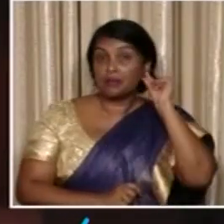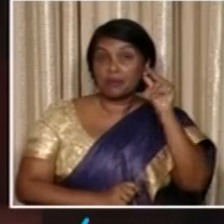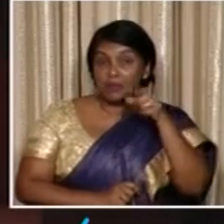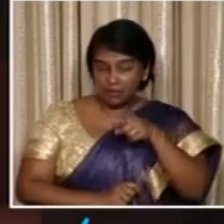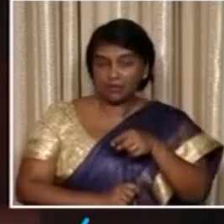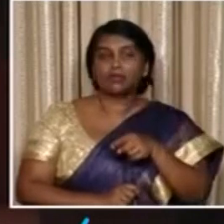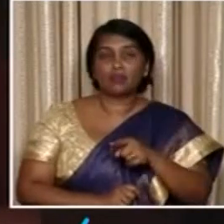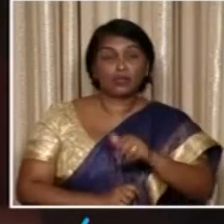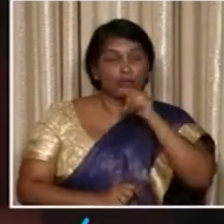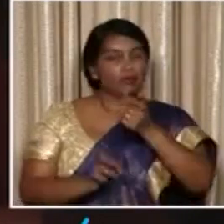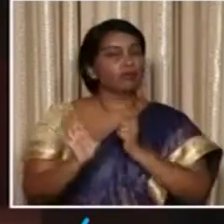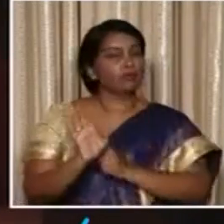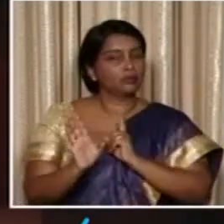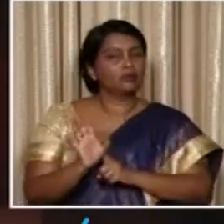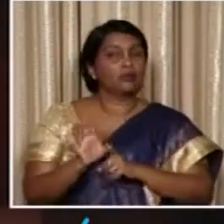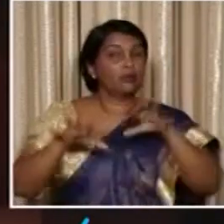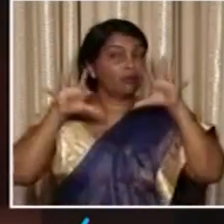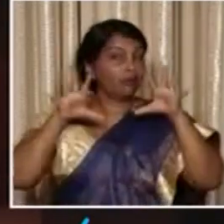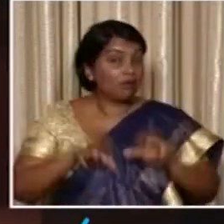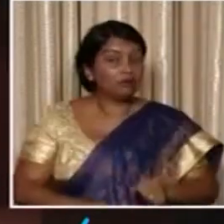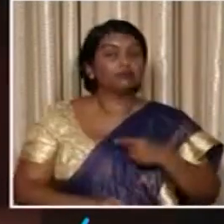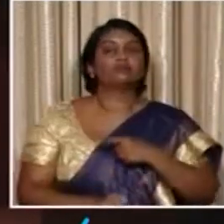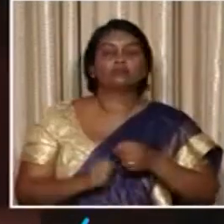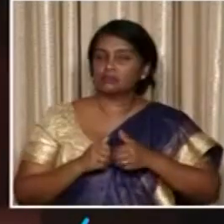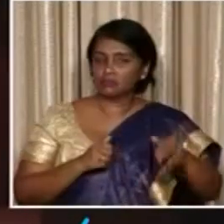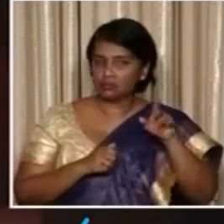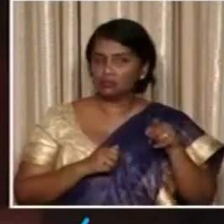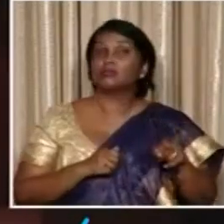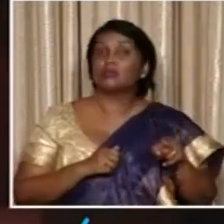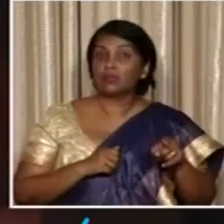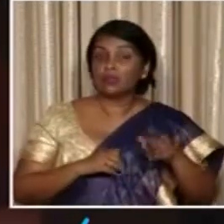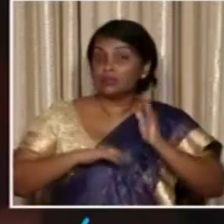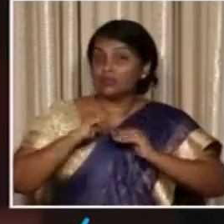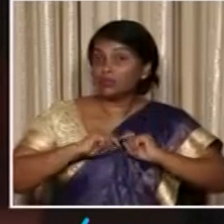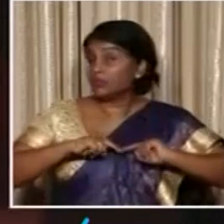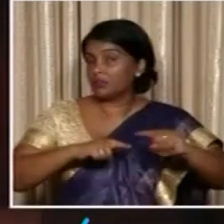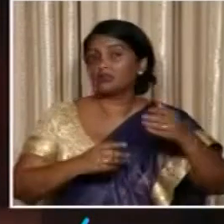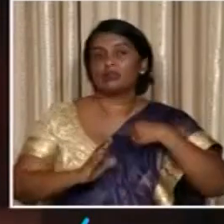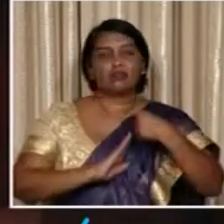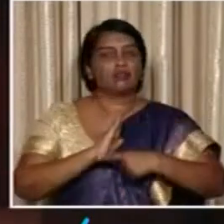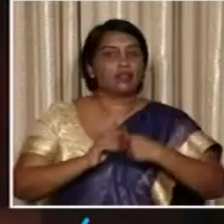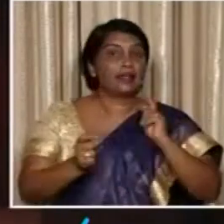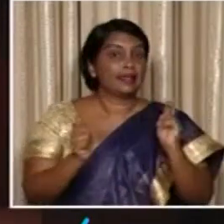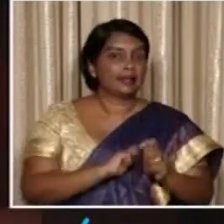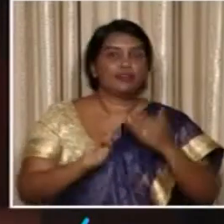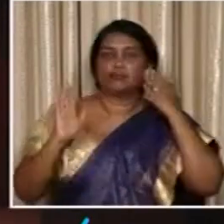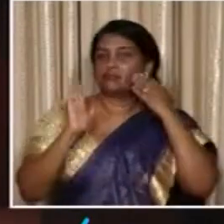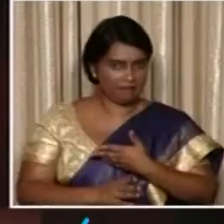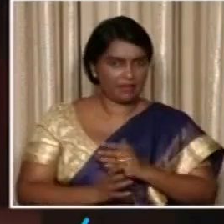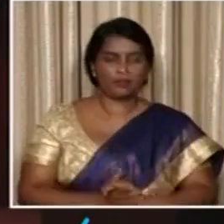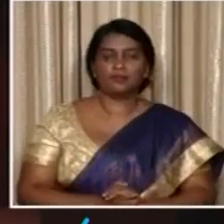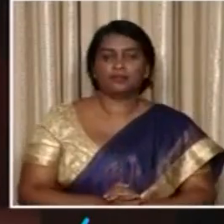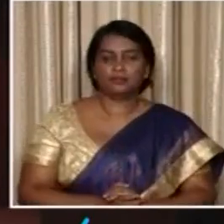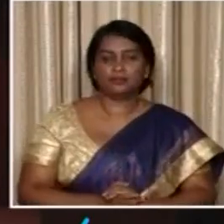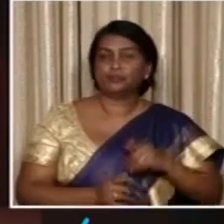මැණික් ඉල්ලමේ සදාකාලික සින්නක්කර අයිතිකරුවන් බවට පත්වීමේ ඒ ක්‍රමවේදය විතරයි අපේ රටේ ක්‍රිකට් ක්‍රීඩාව තුල අද නම්